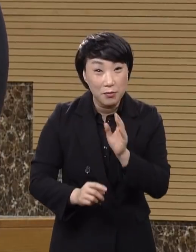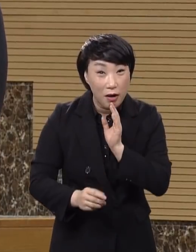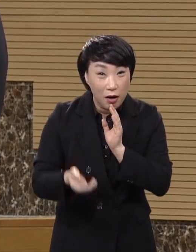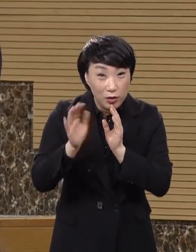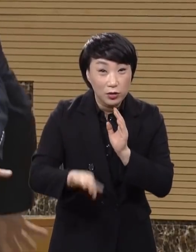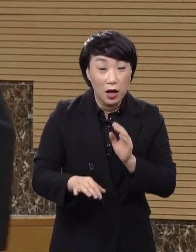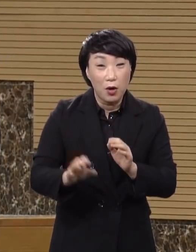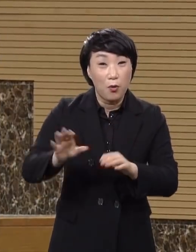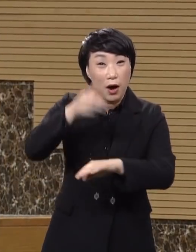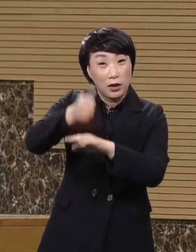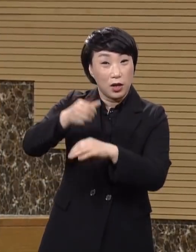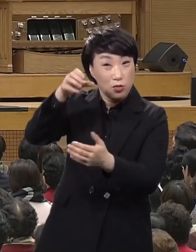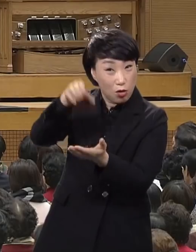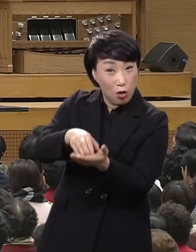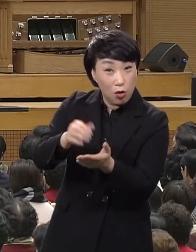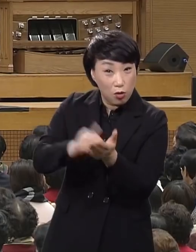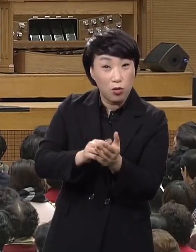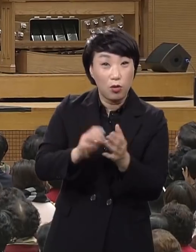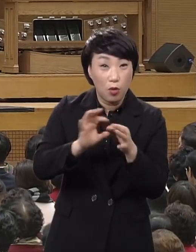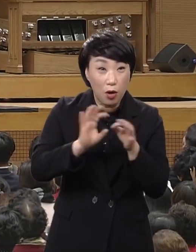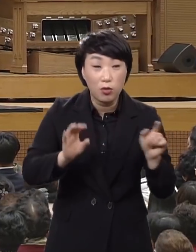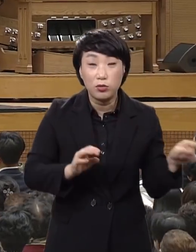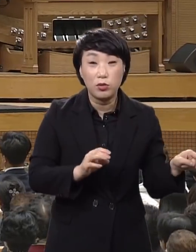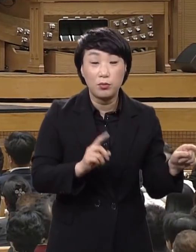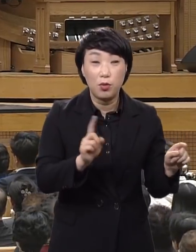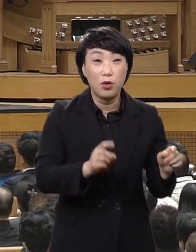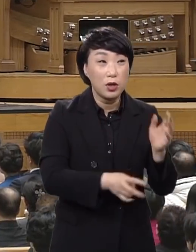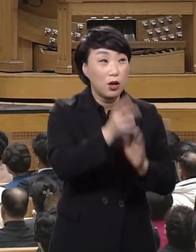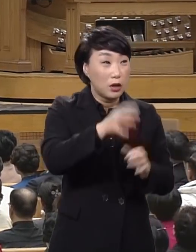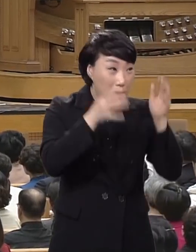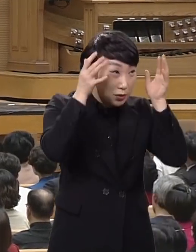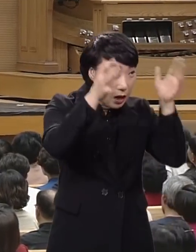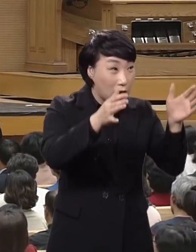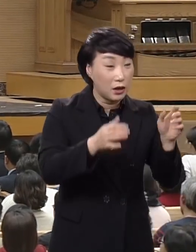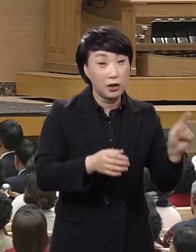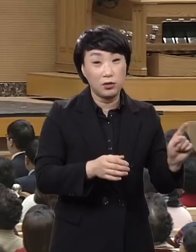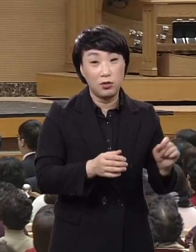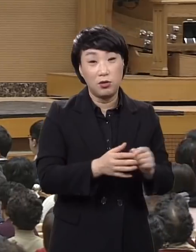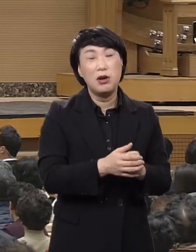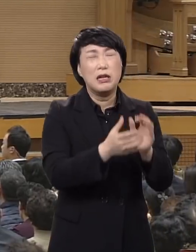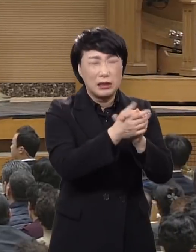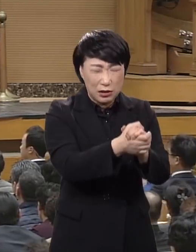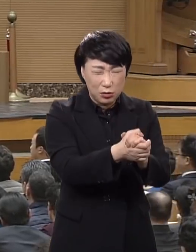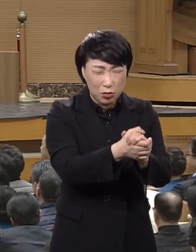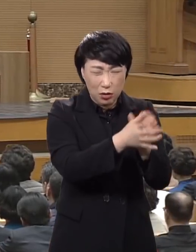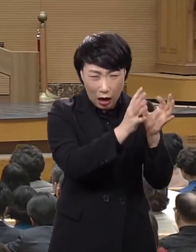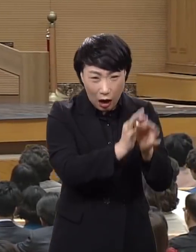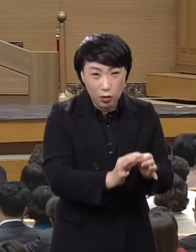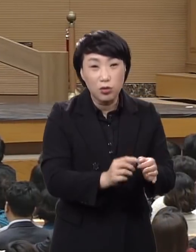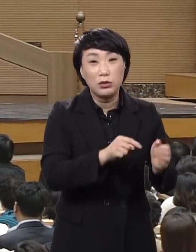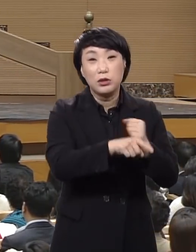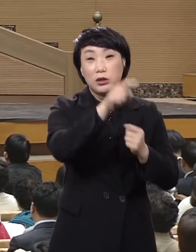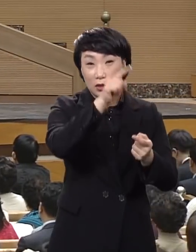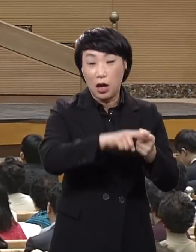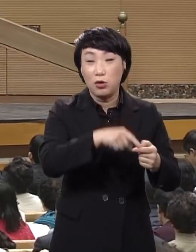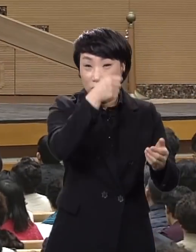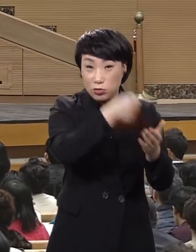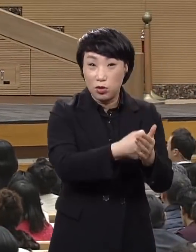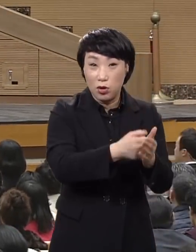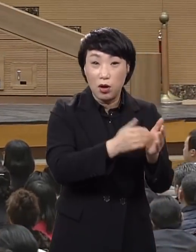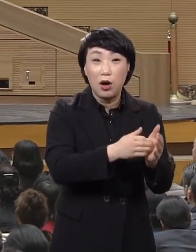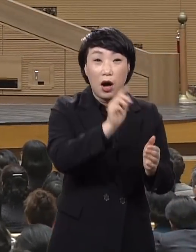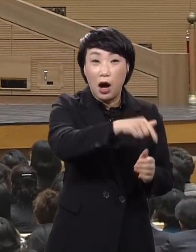어인을 찍었던 말든 상관없이 예루살렘을 향하여 기도하기로 청한 뜻대로